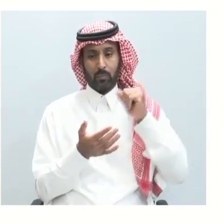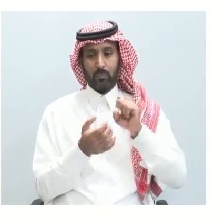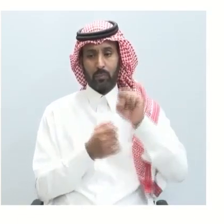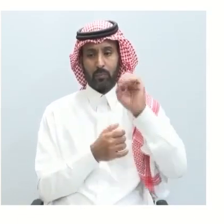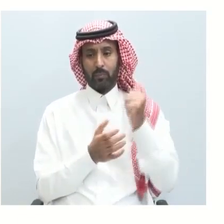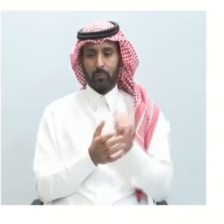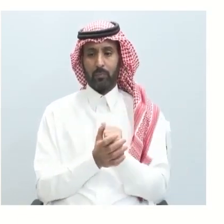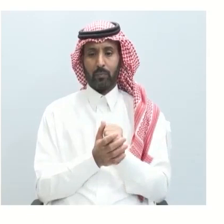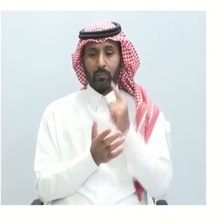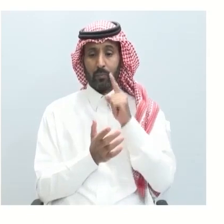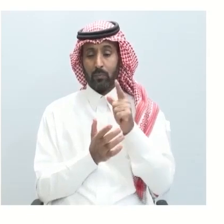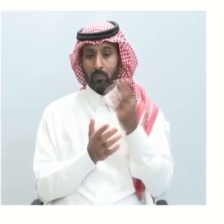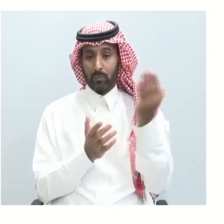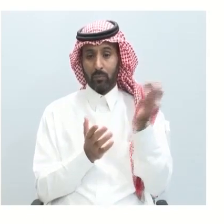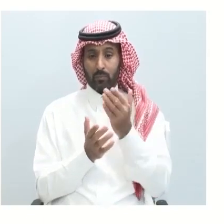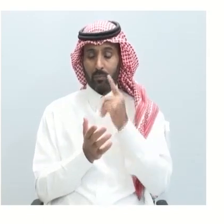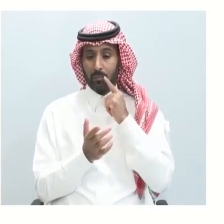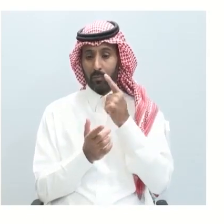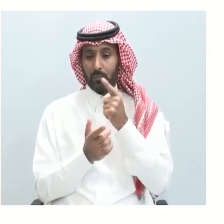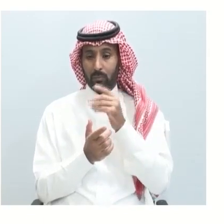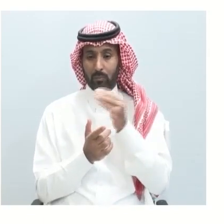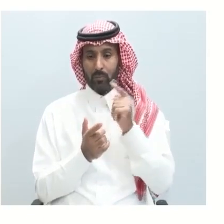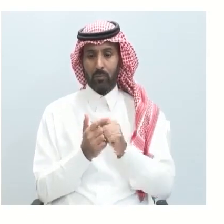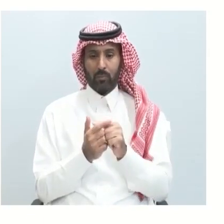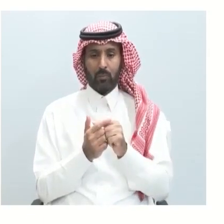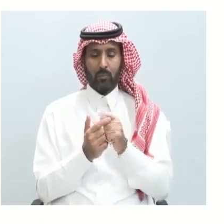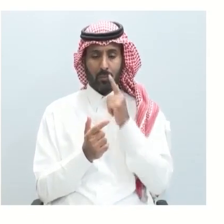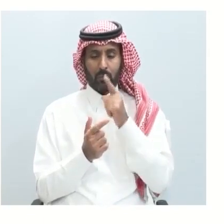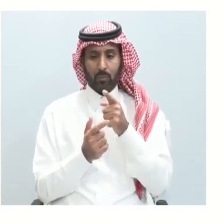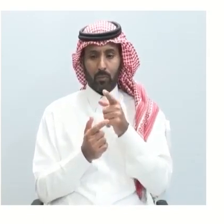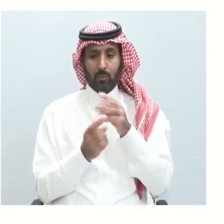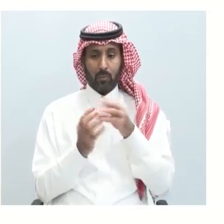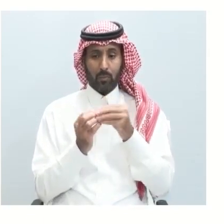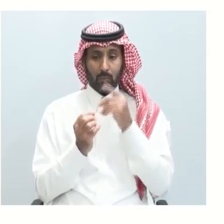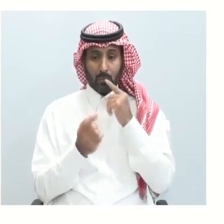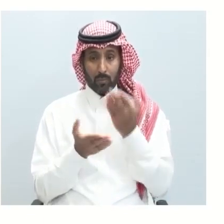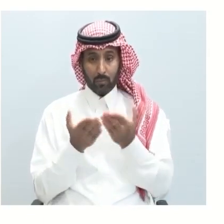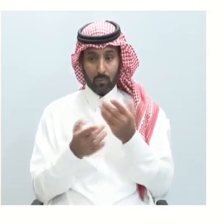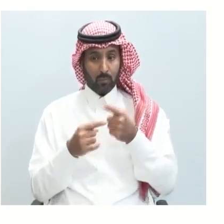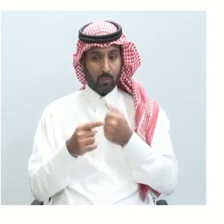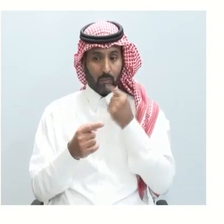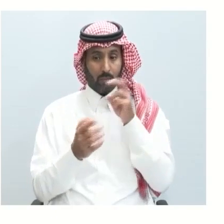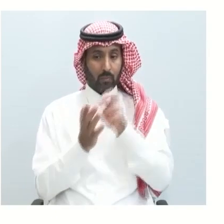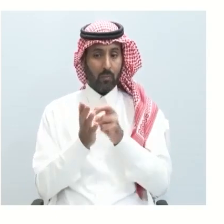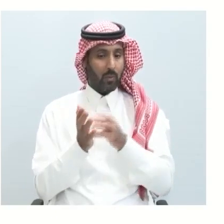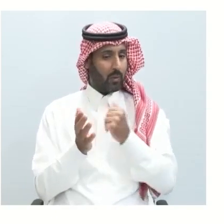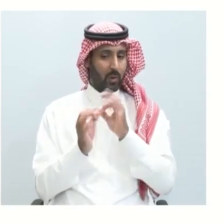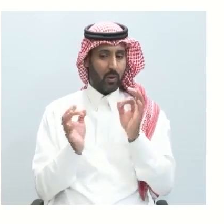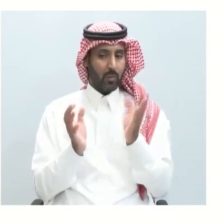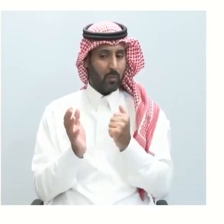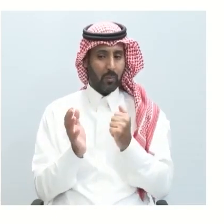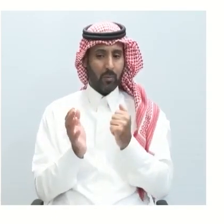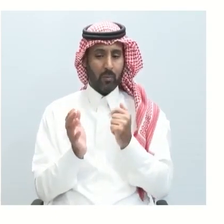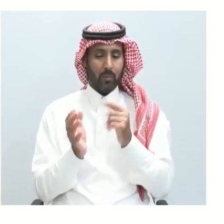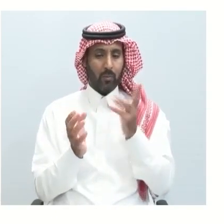اسس يصبح هذا التعبير مساويا الان لم يكتمل لدي القانون تبقى لدي شيء